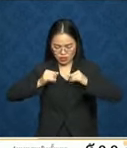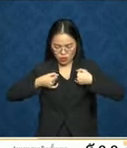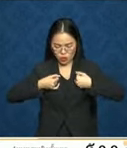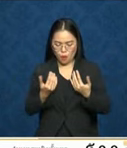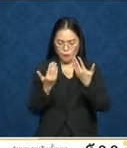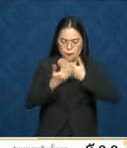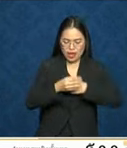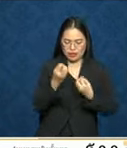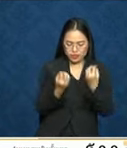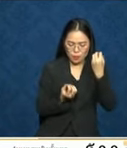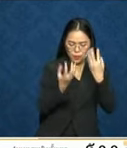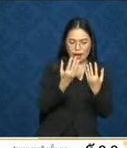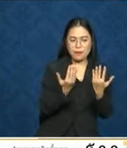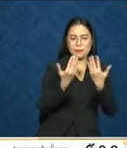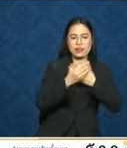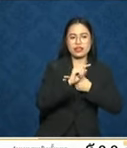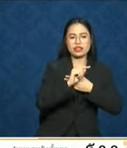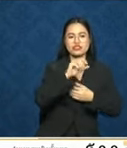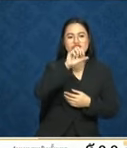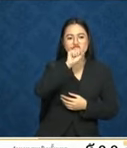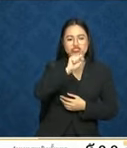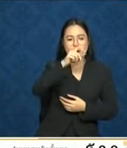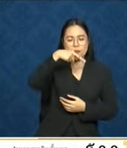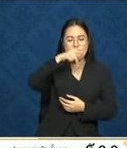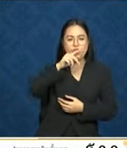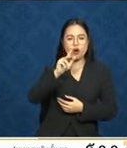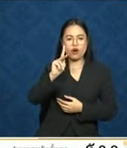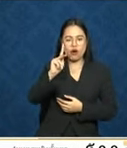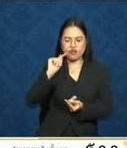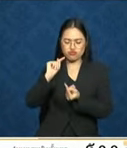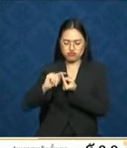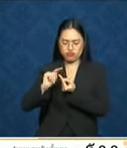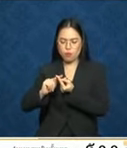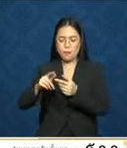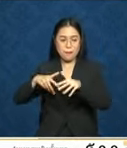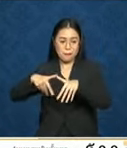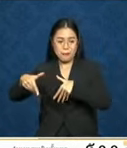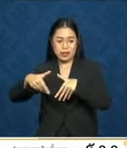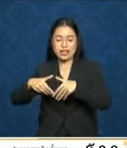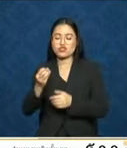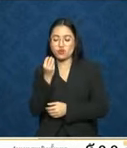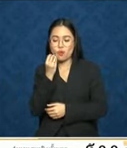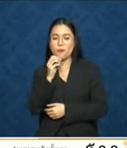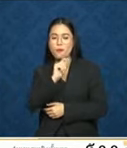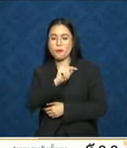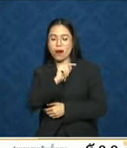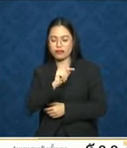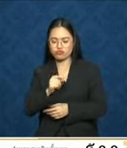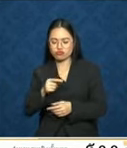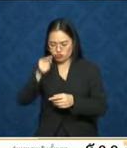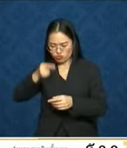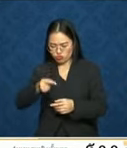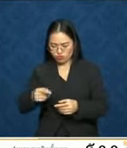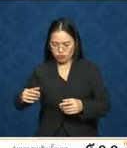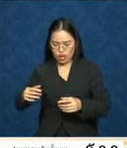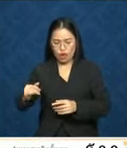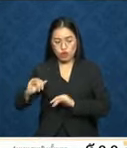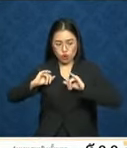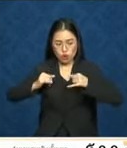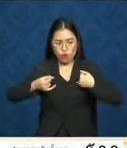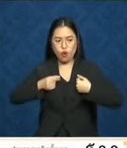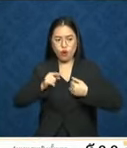าจำแนกเป็นโฉนดนะครับสปกไปโฉนดยังไม่ครอบคลุมประชาชนที่จะต้องได้รับสิทธิ์อย่างครอบคลุมนะครับเพราะนั้นการประ